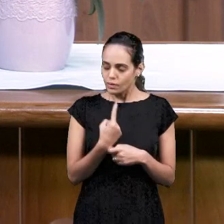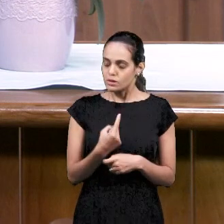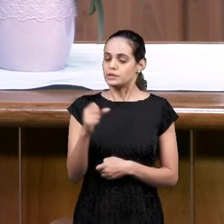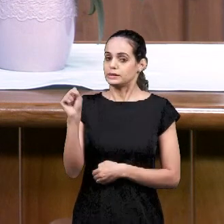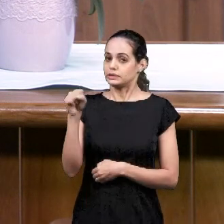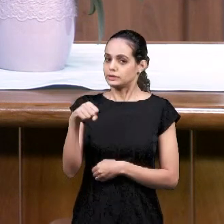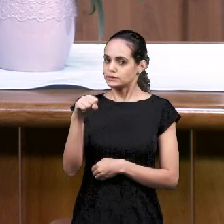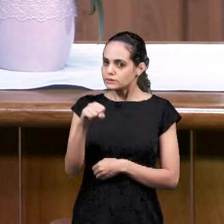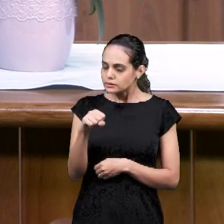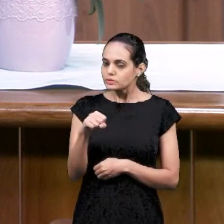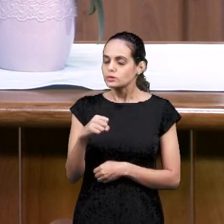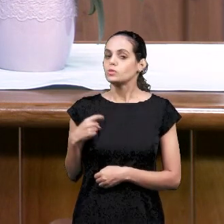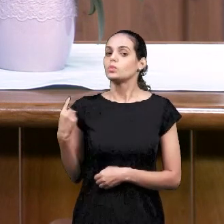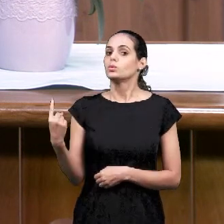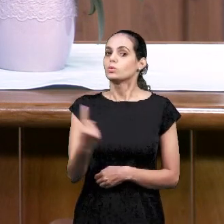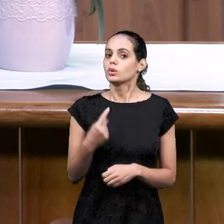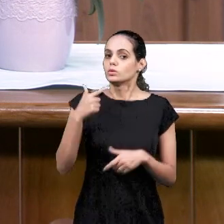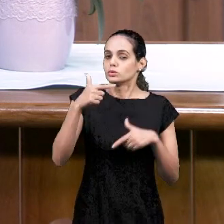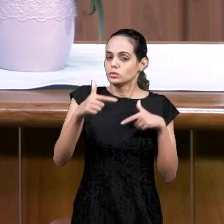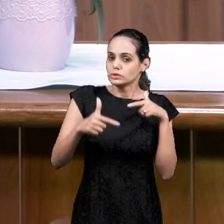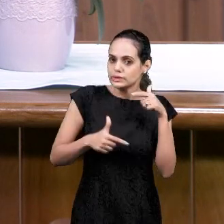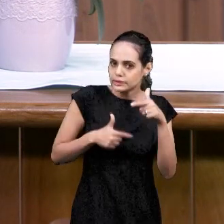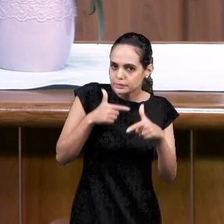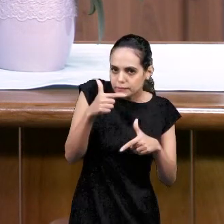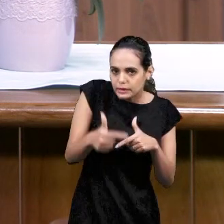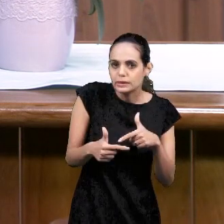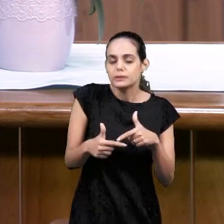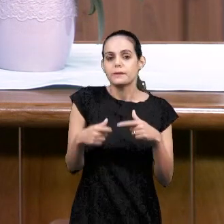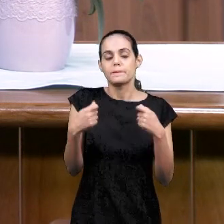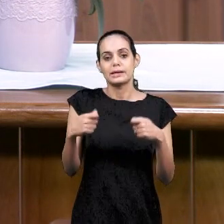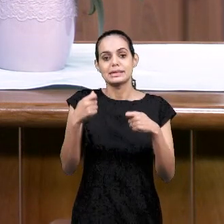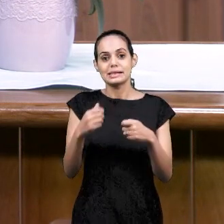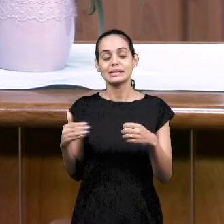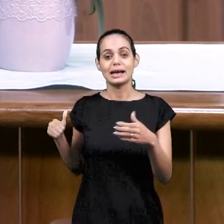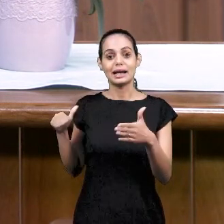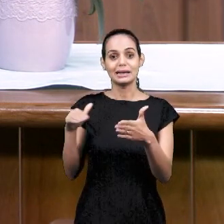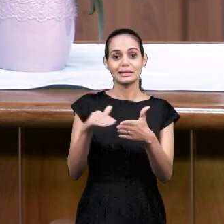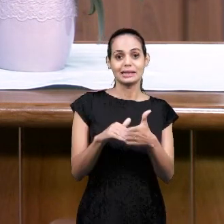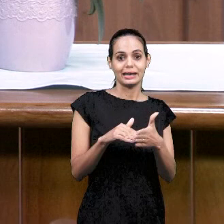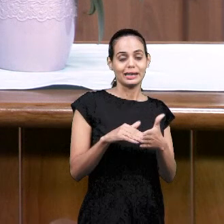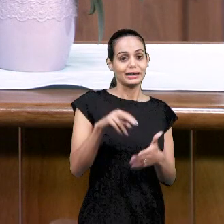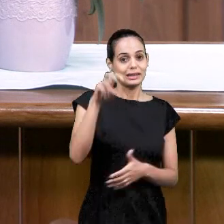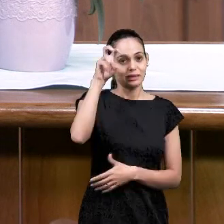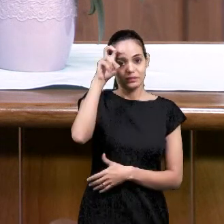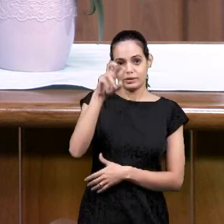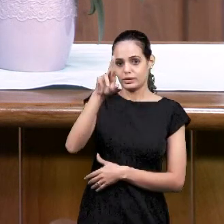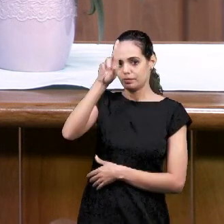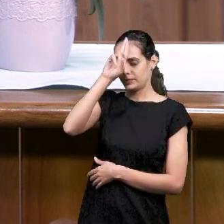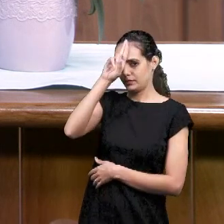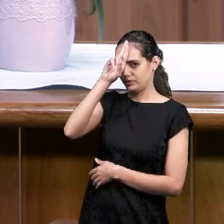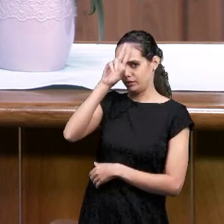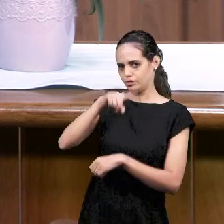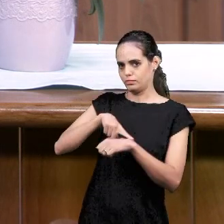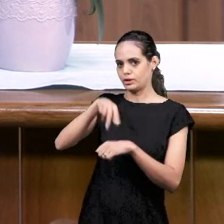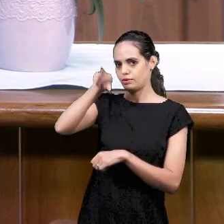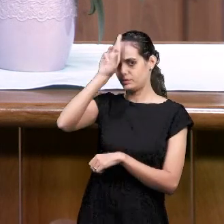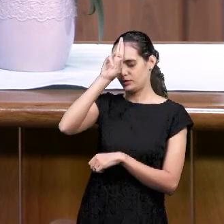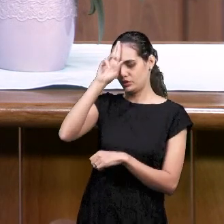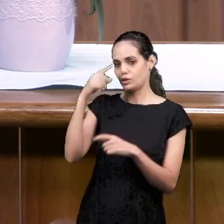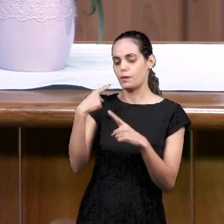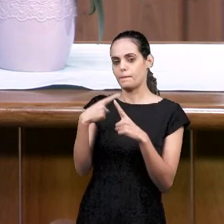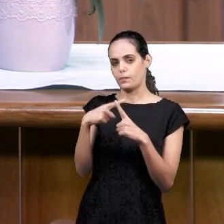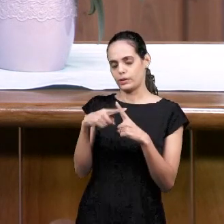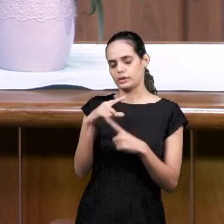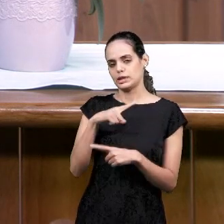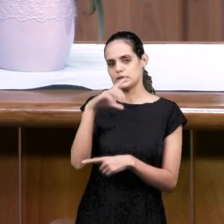faire cela, mais notre travail, il a besoin d'être conclu jusqu'à jeudi